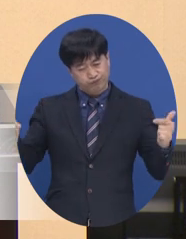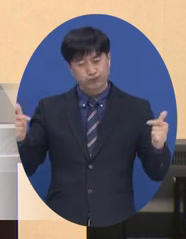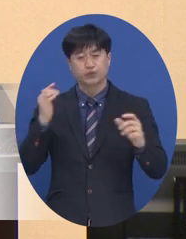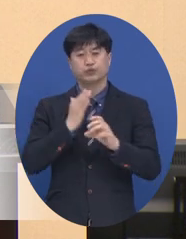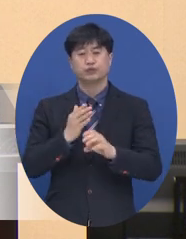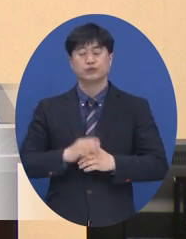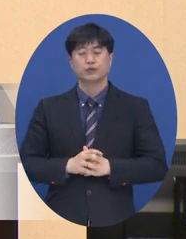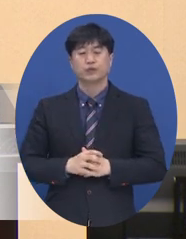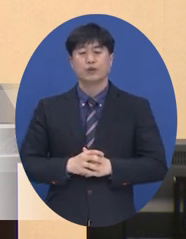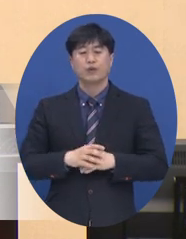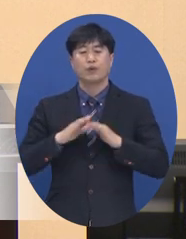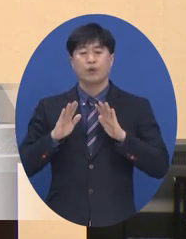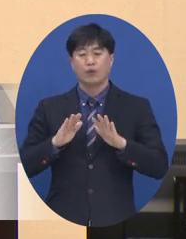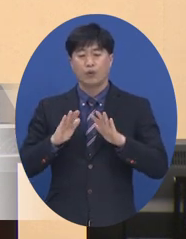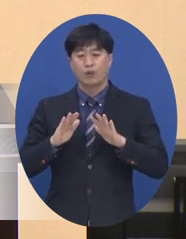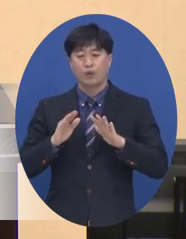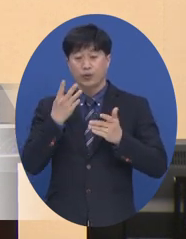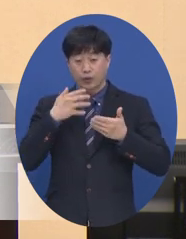가중되고 있습니다.